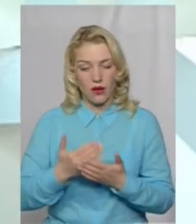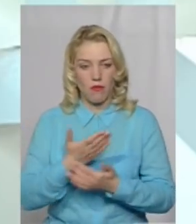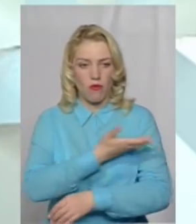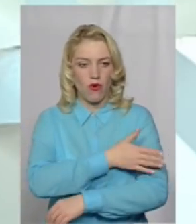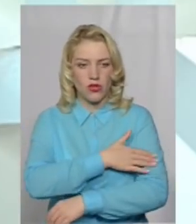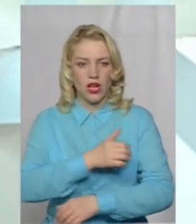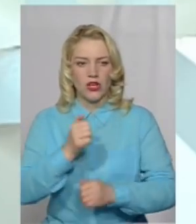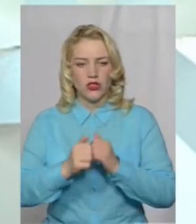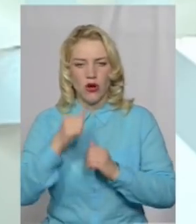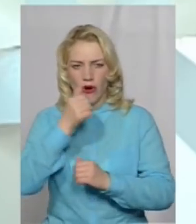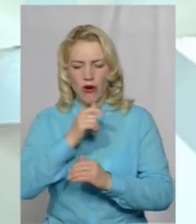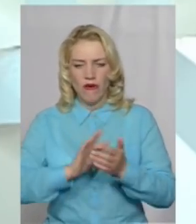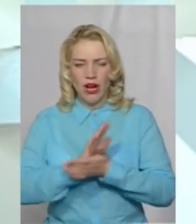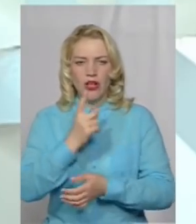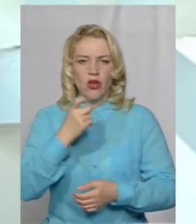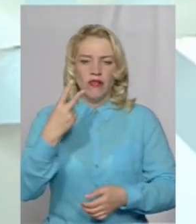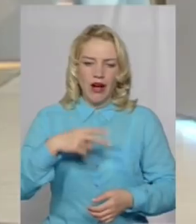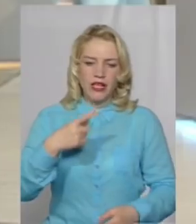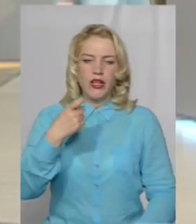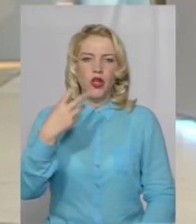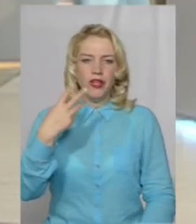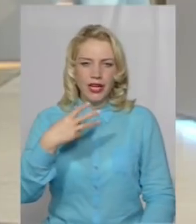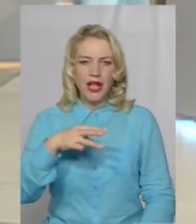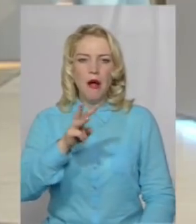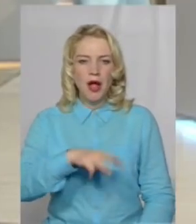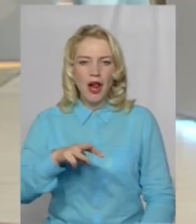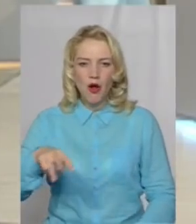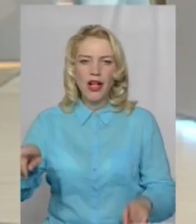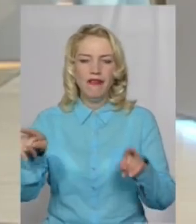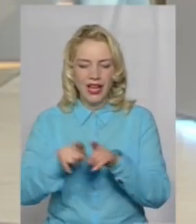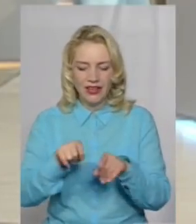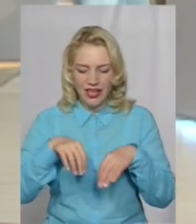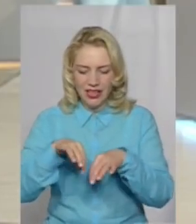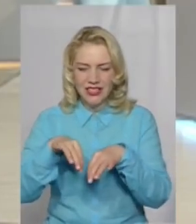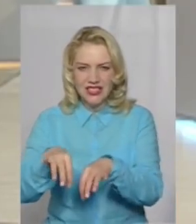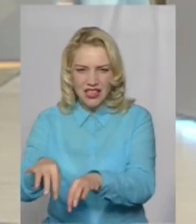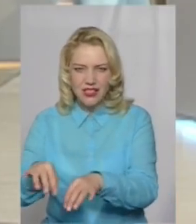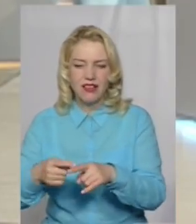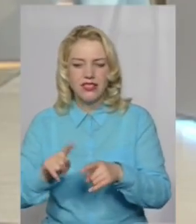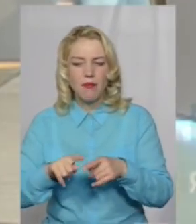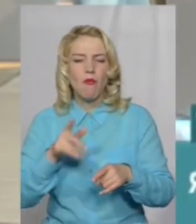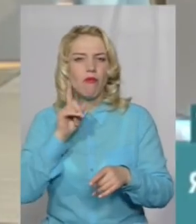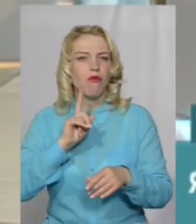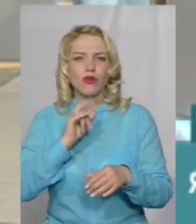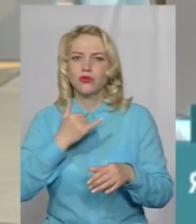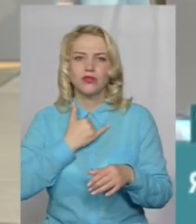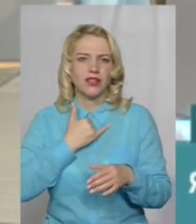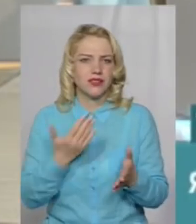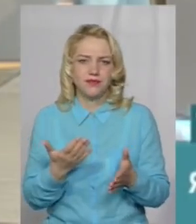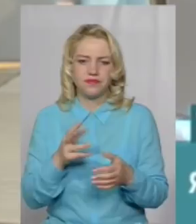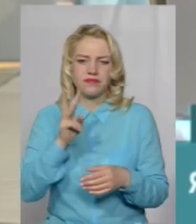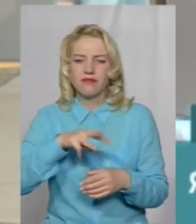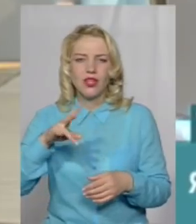Польщі вирощують щороку 120-130 мільйонів таких сіянців. У нас поки що це оцінюється навіть і